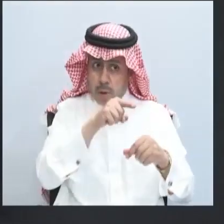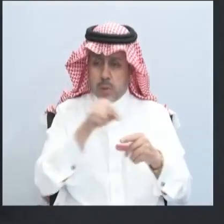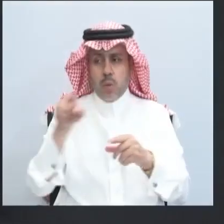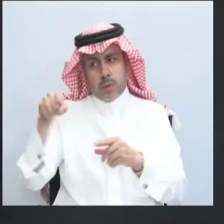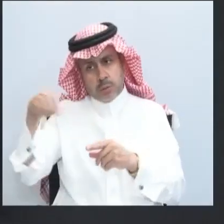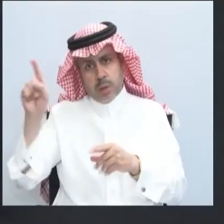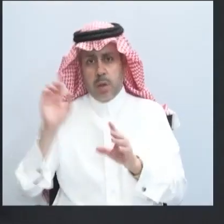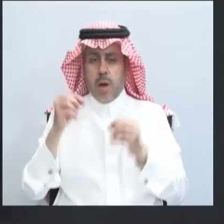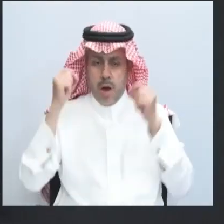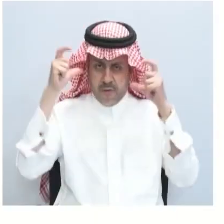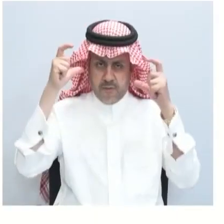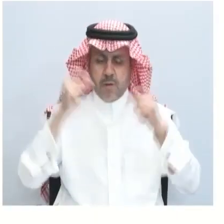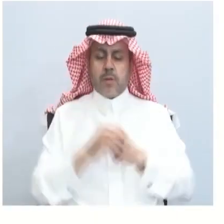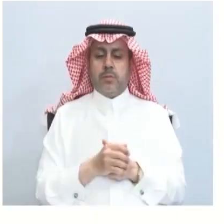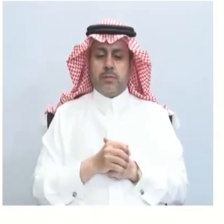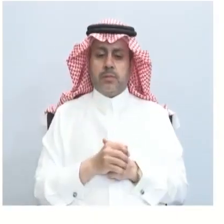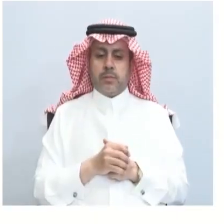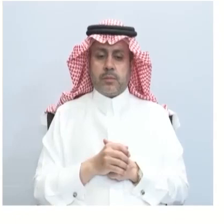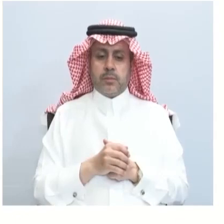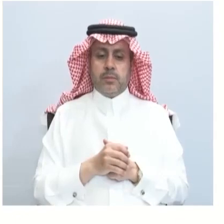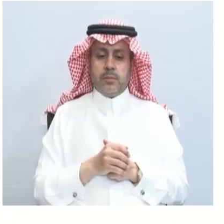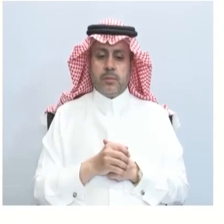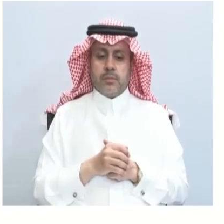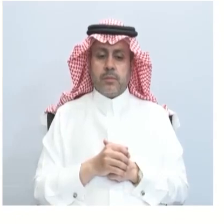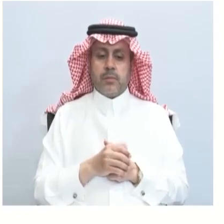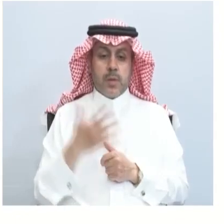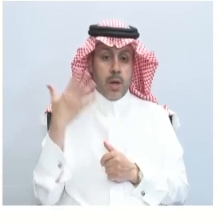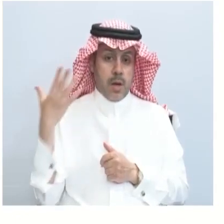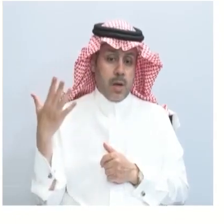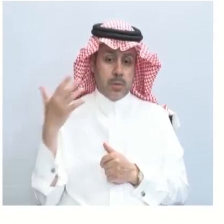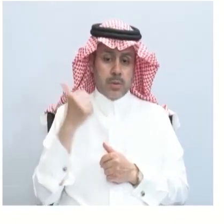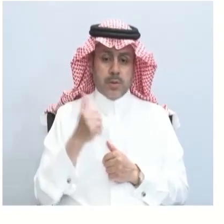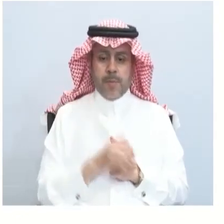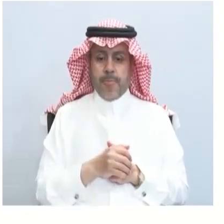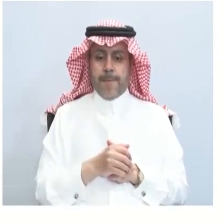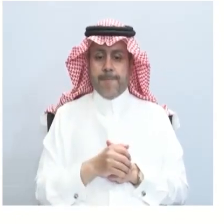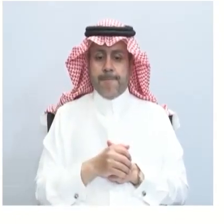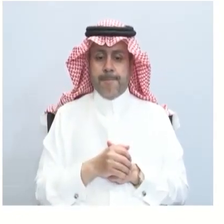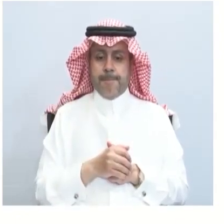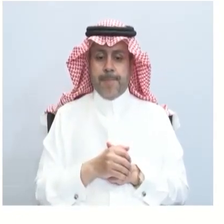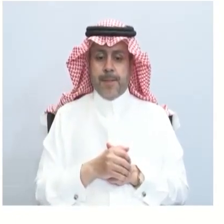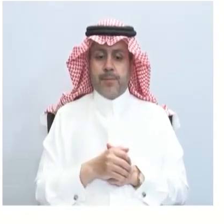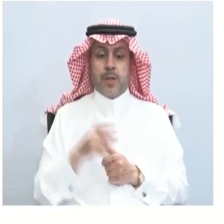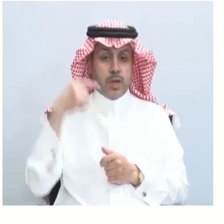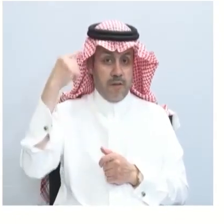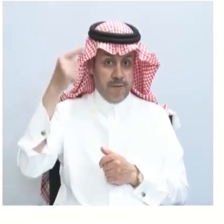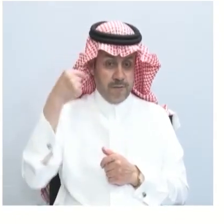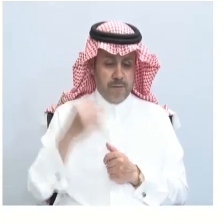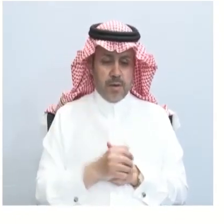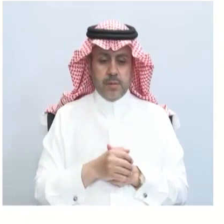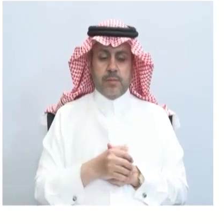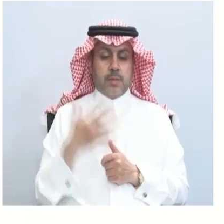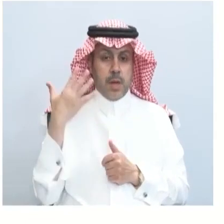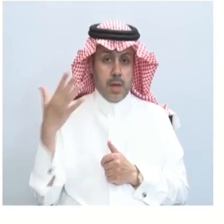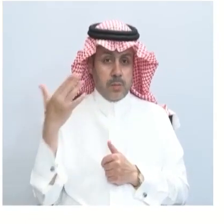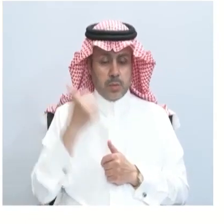ذلكم الخطا الخامس والسادس يكون لديكم ابنائي وبناتي في كذلك